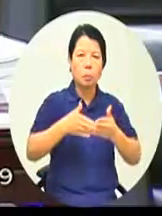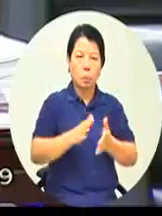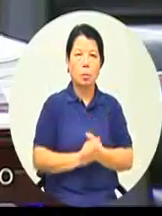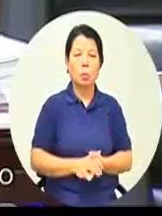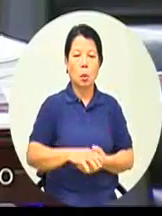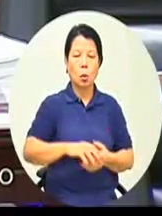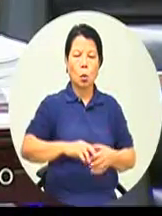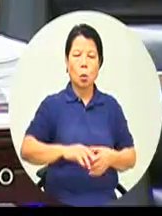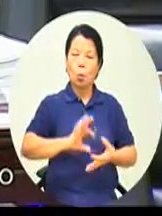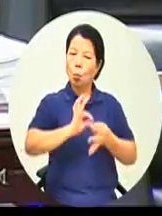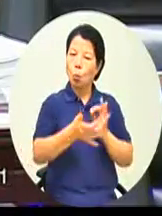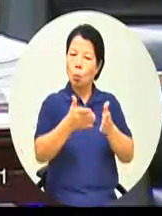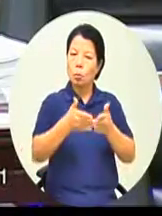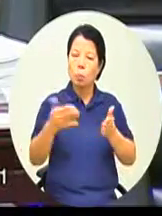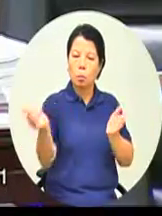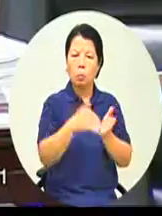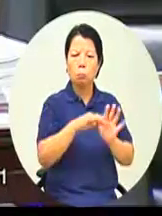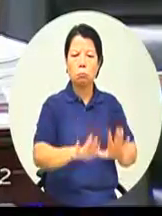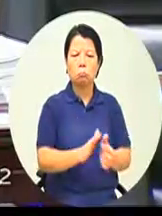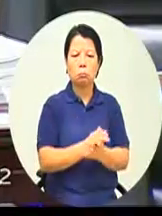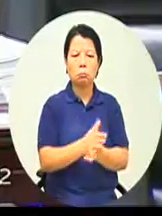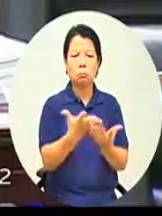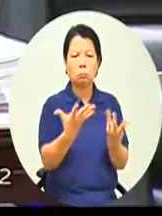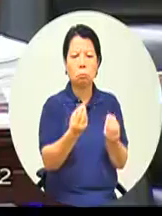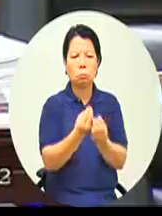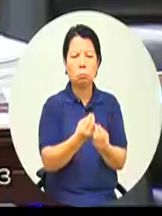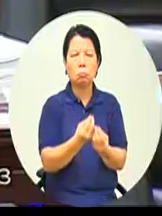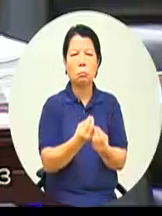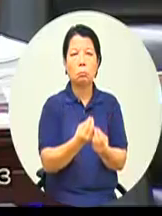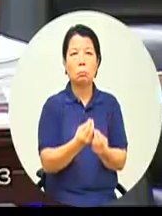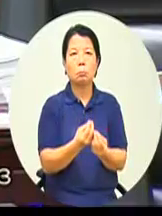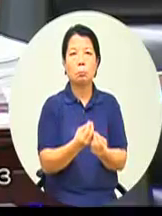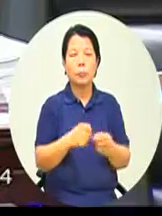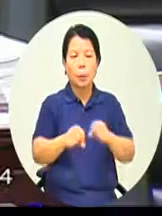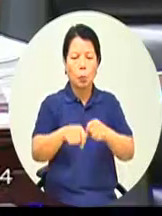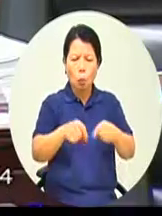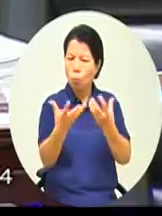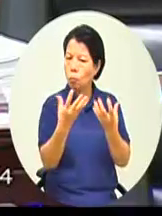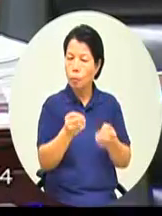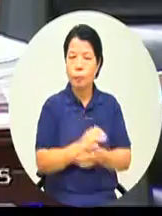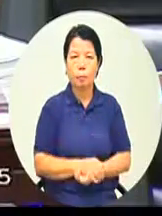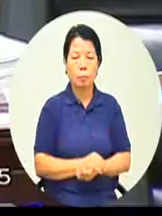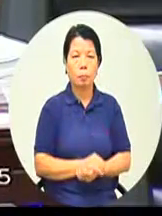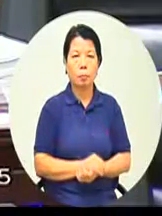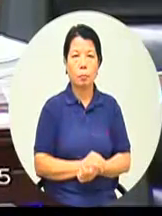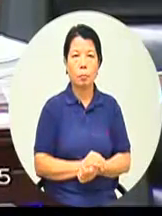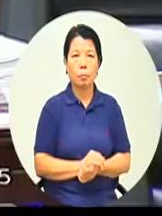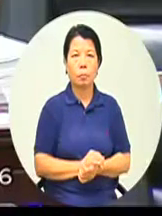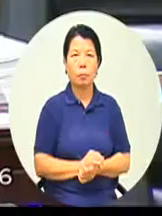开到这拢无兴趣着。有听声无看影，